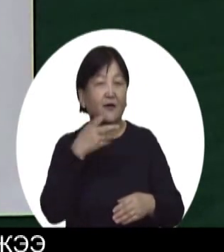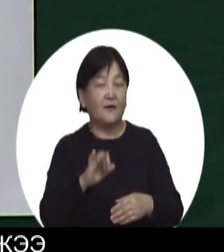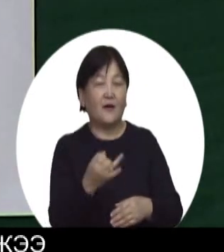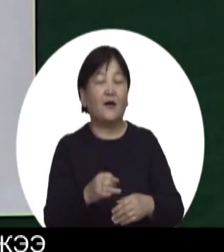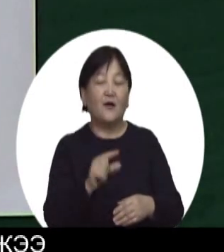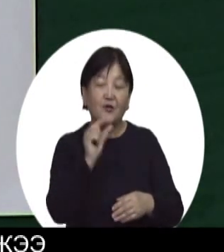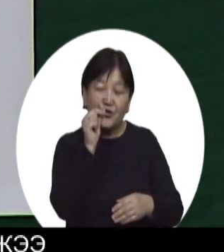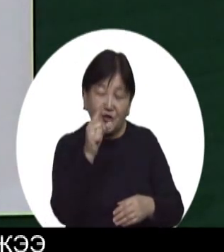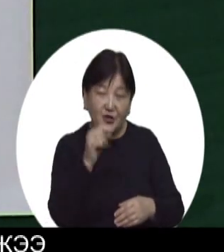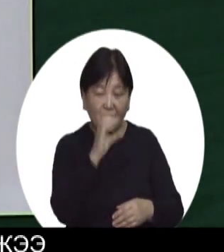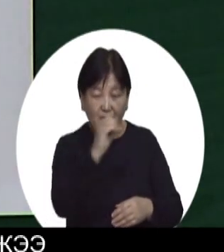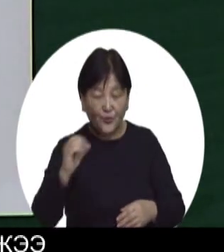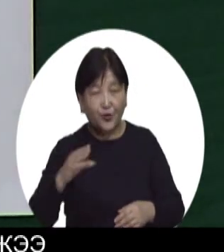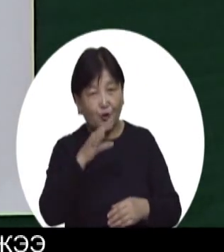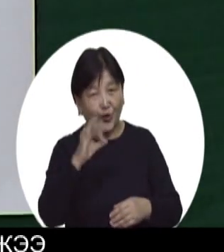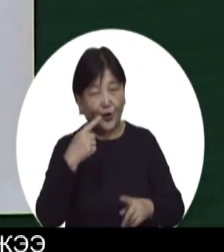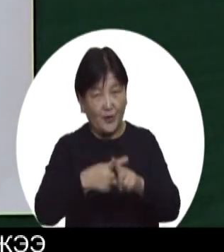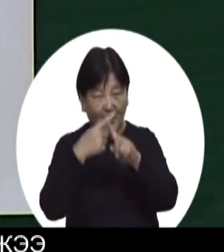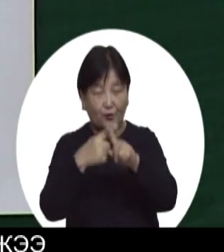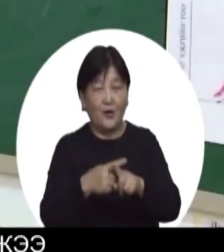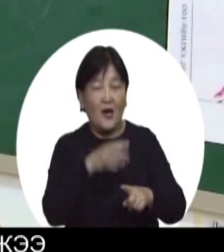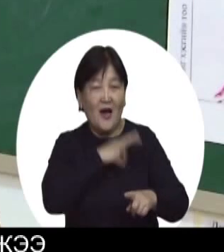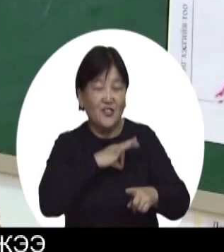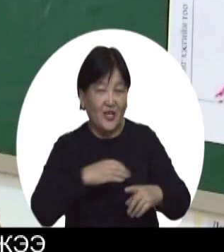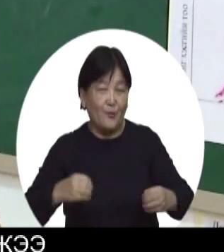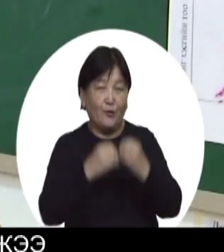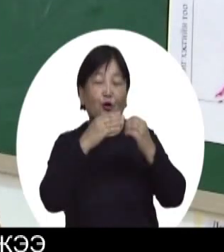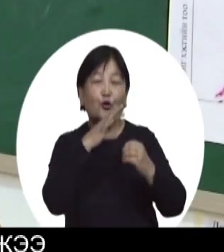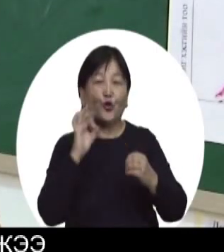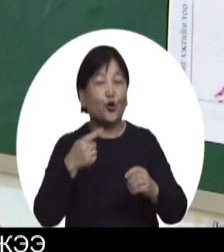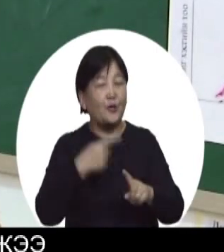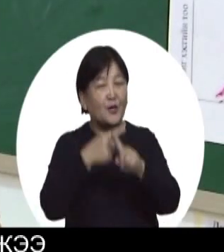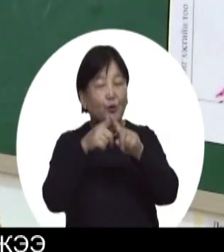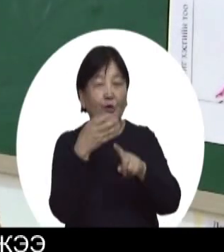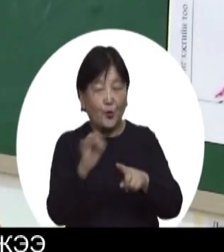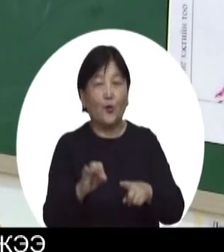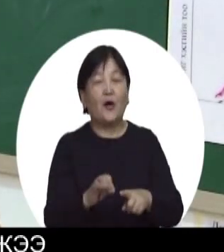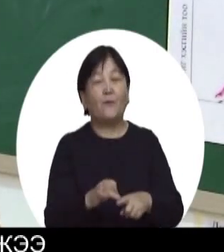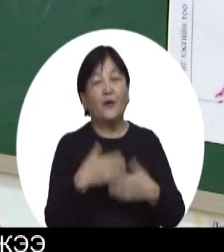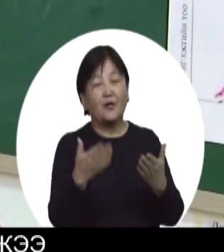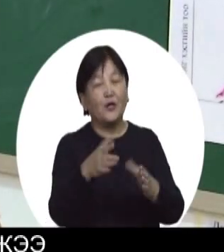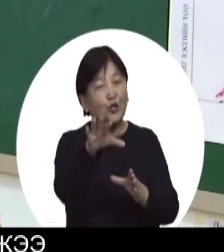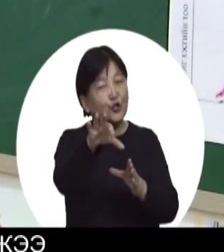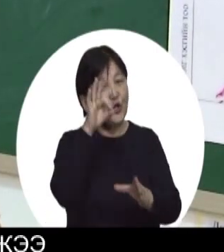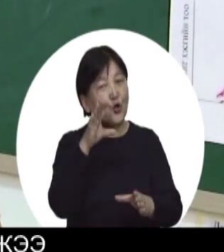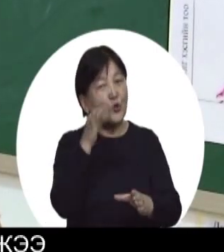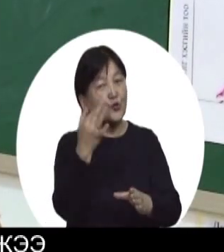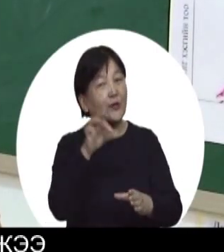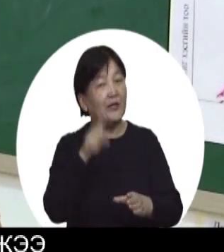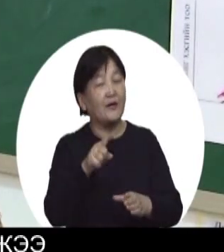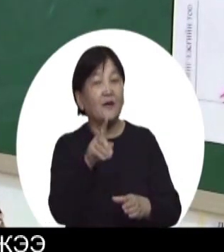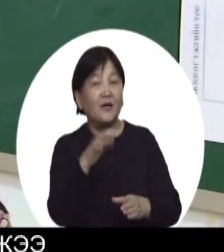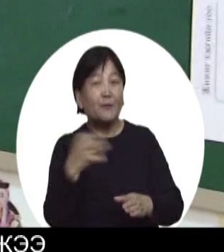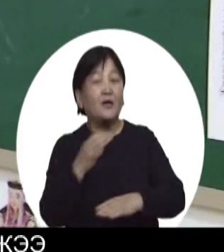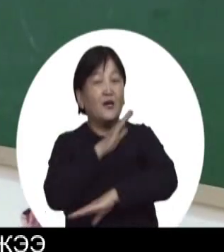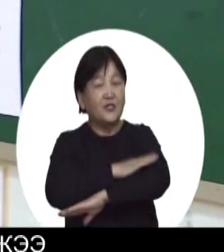нэмэгдүүлэх ашигтай мөргөлдөлтийн тоог ихсгэх. За энэ боломжийн талаар бид нар сонгон судлах хичээл дээр